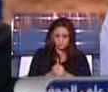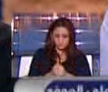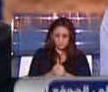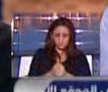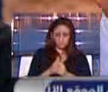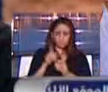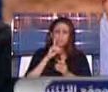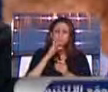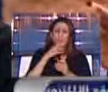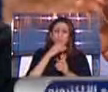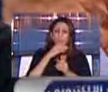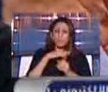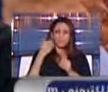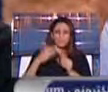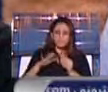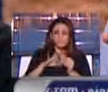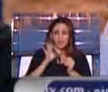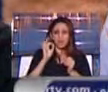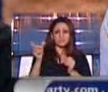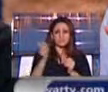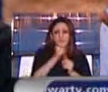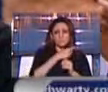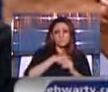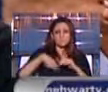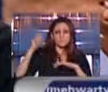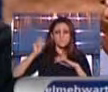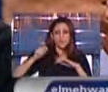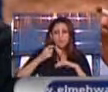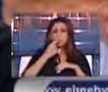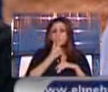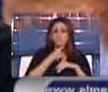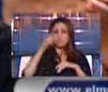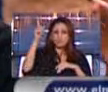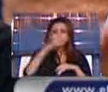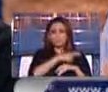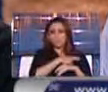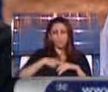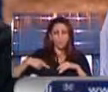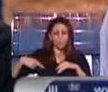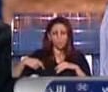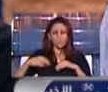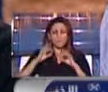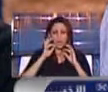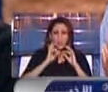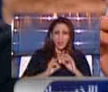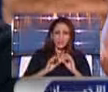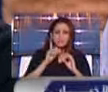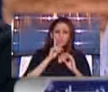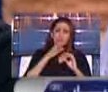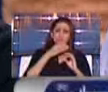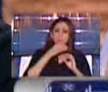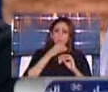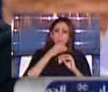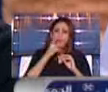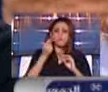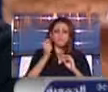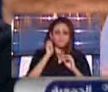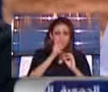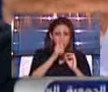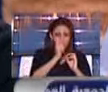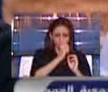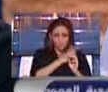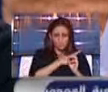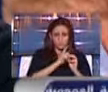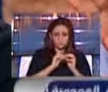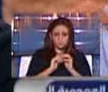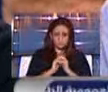الشهداء قصاص العادل. الحكومة والرئيس محمد مرسي مع احترامي ليهم بيبصوا لاسر الشهداء من ناحية الماديات، ماديات يبقى اسر